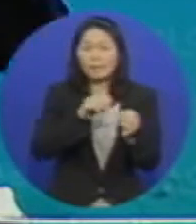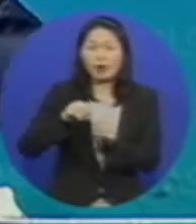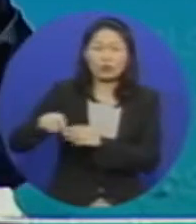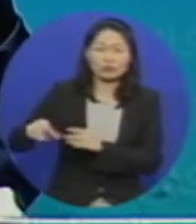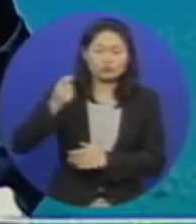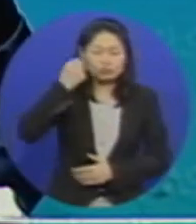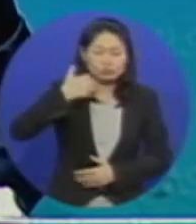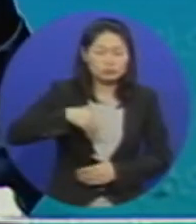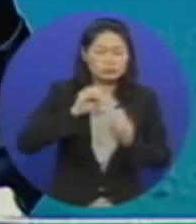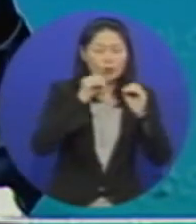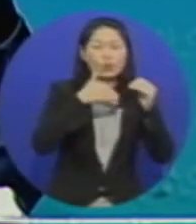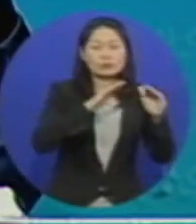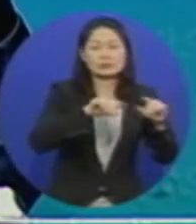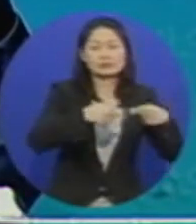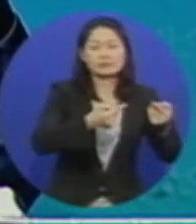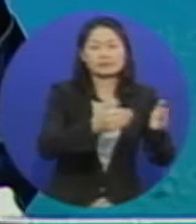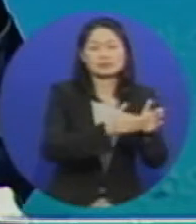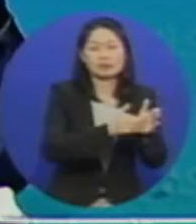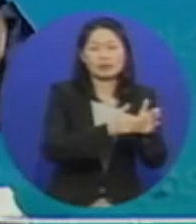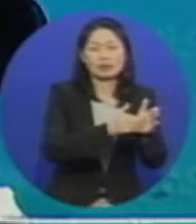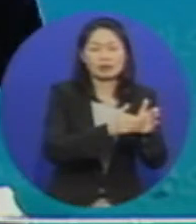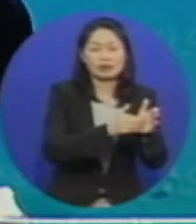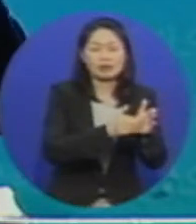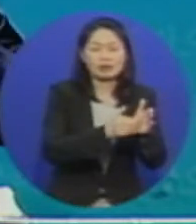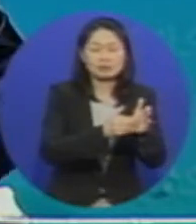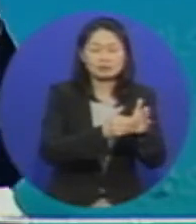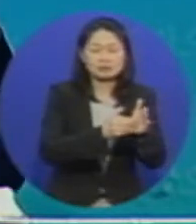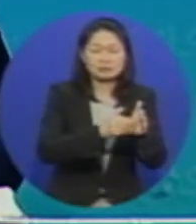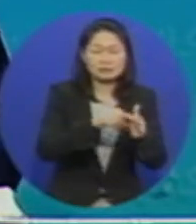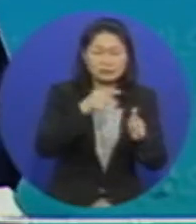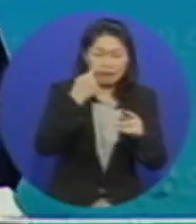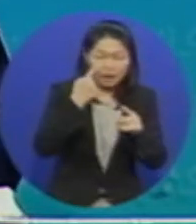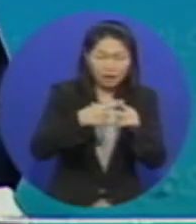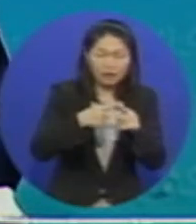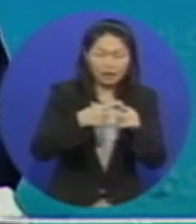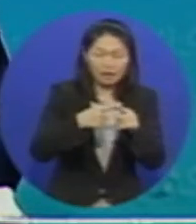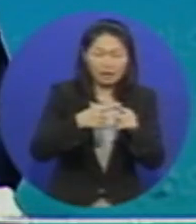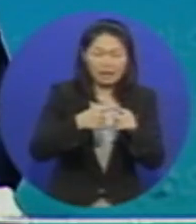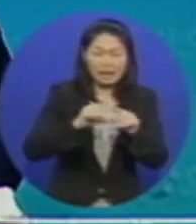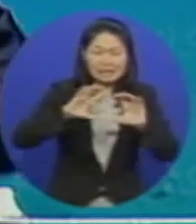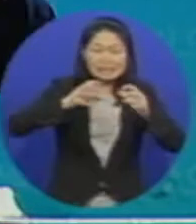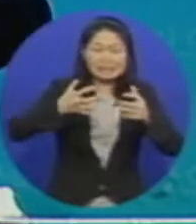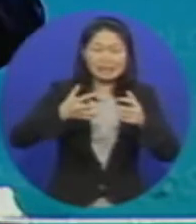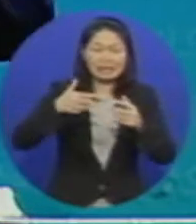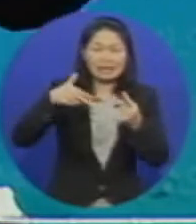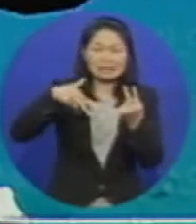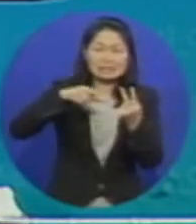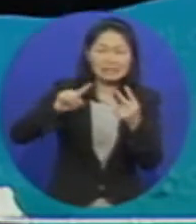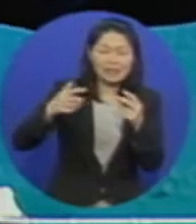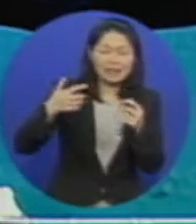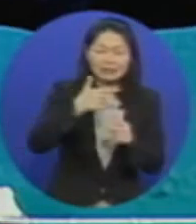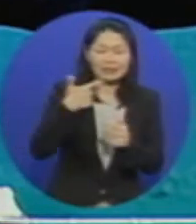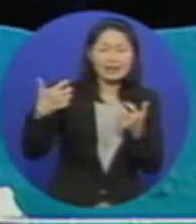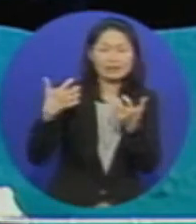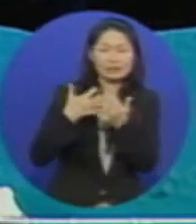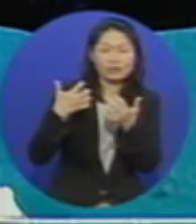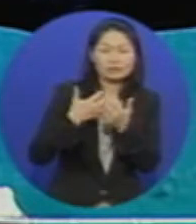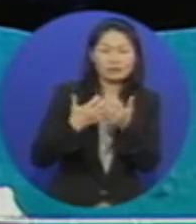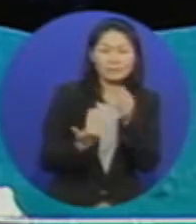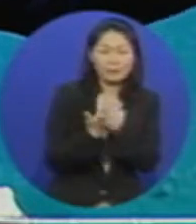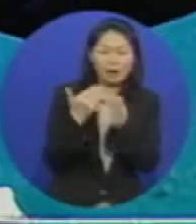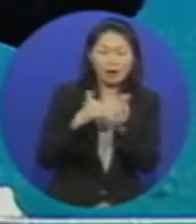선교사로 같죠 그러다가 세계 제 2차 대전이 맞이할 겁니다 이 선교사님 도구 수용소로 끌려